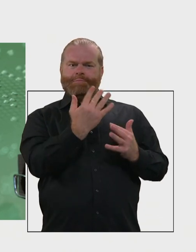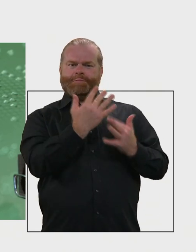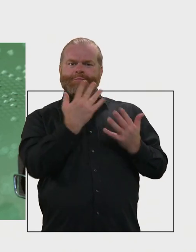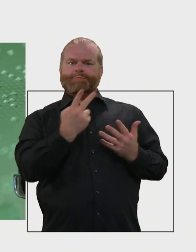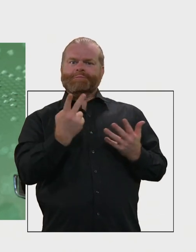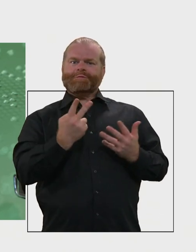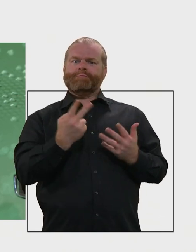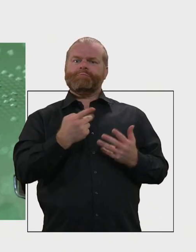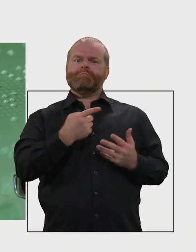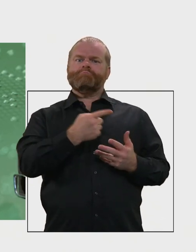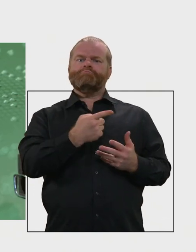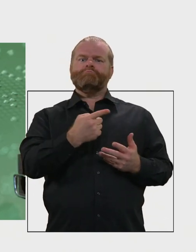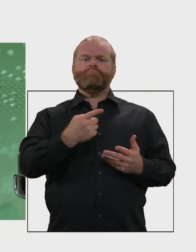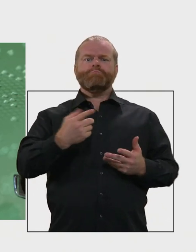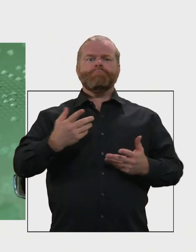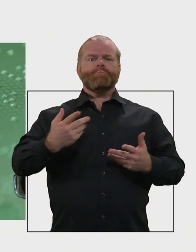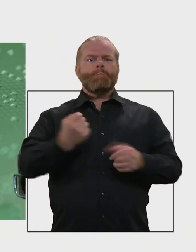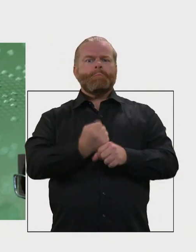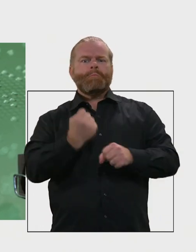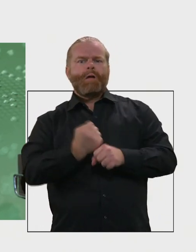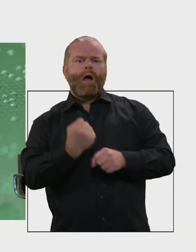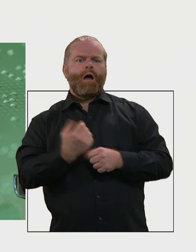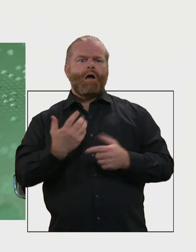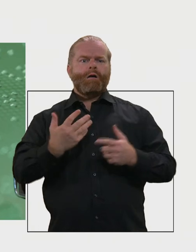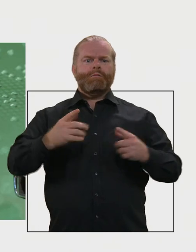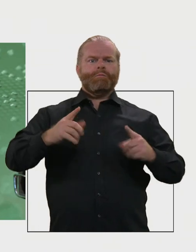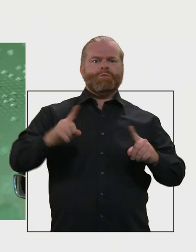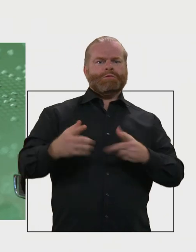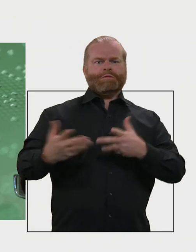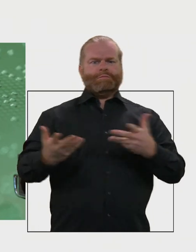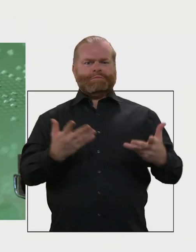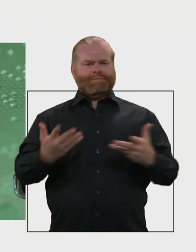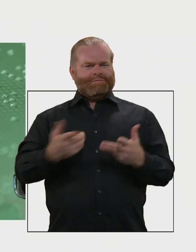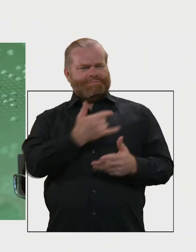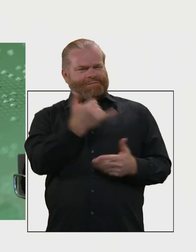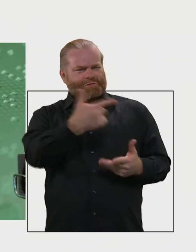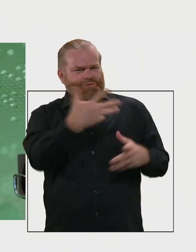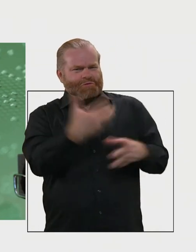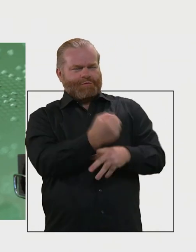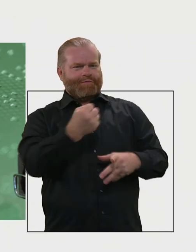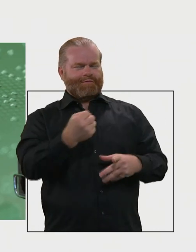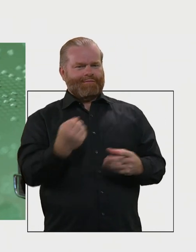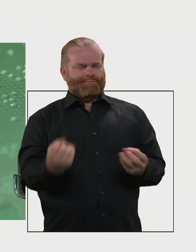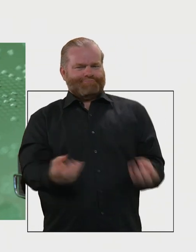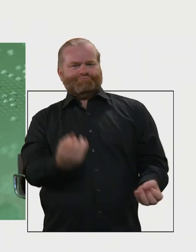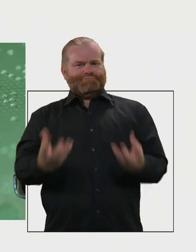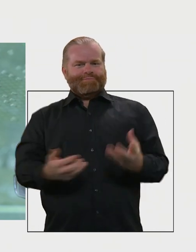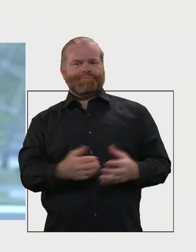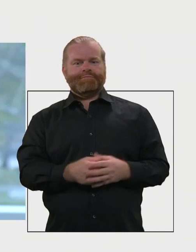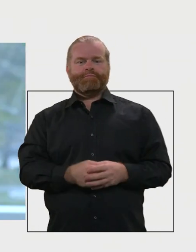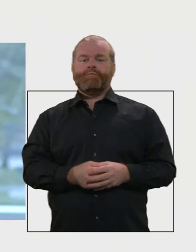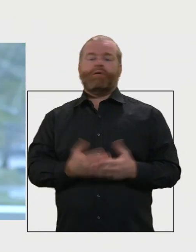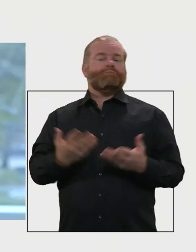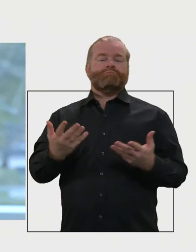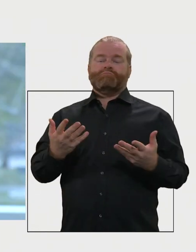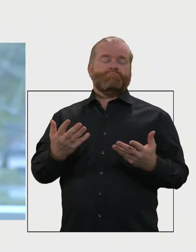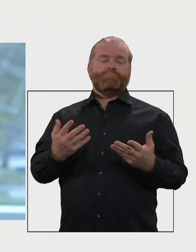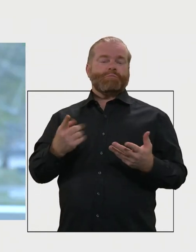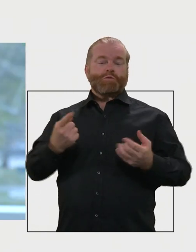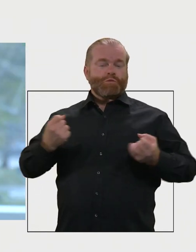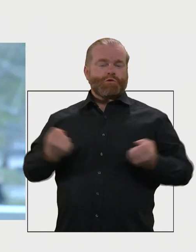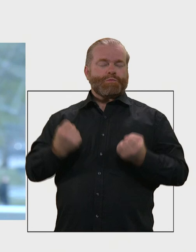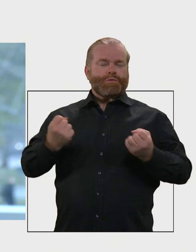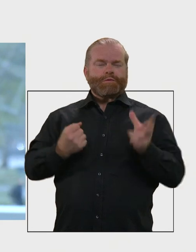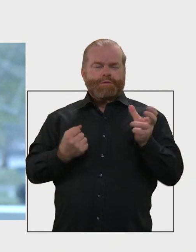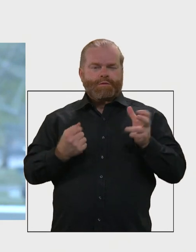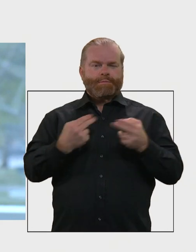man muss einfach... Üben? Üben. Genau. Okay, alles klar. Ja, kann ich gar nicht sagen. Ja. Und einfach hören natürlich. Ne? Also absolut, das Hören ist extrem wichtig